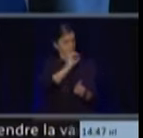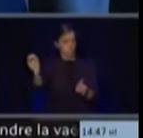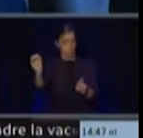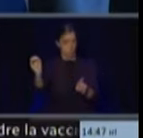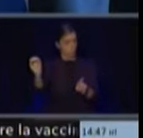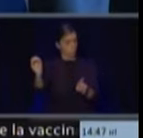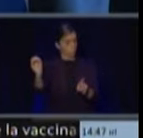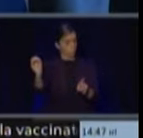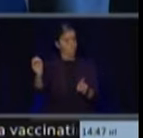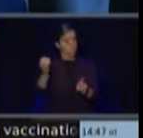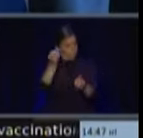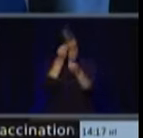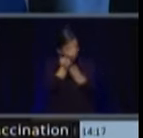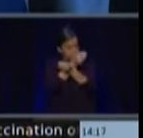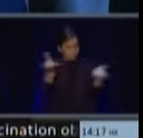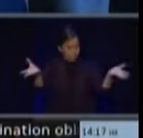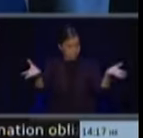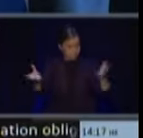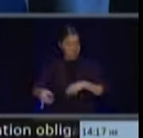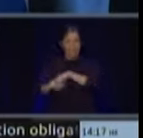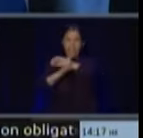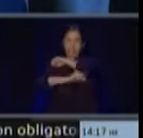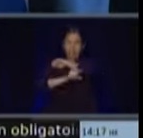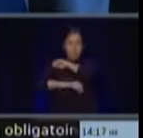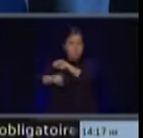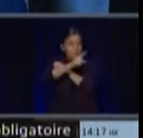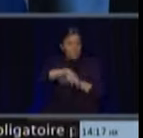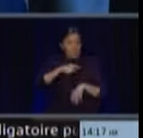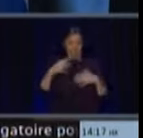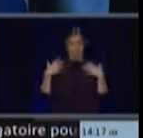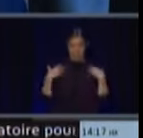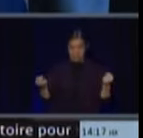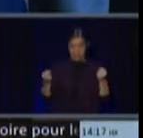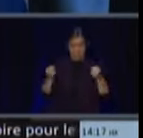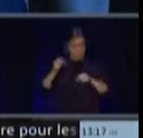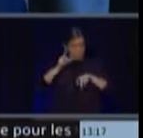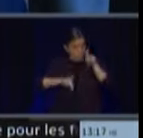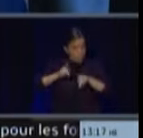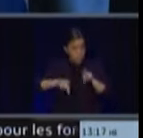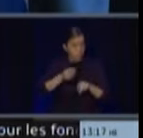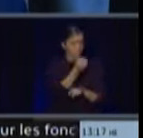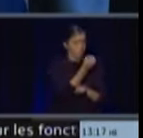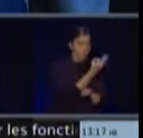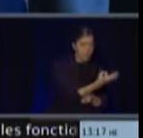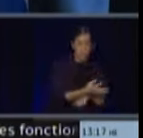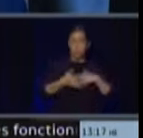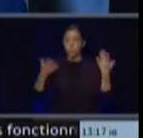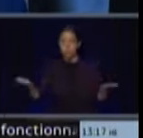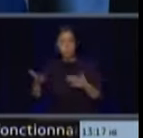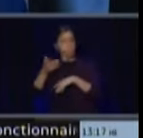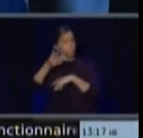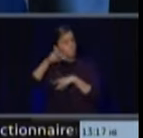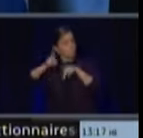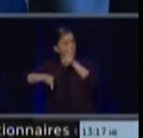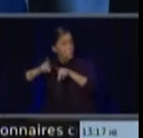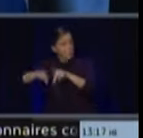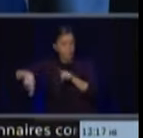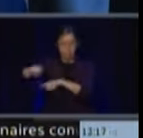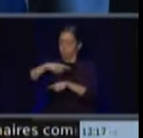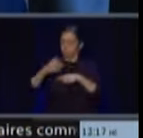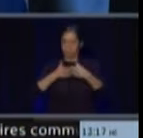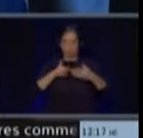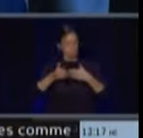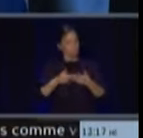Allez-y maintenant. Donc, je parle à tous les employés des réseaux santé publics et privés. Il ne vous